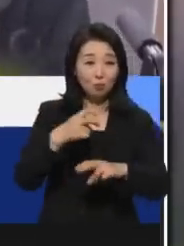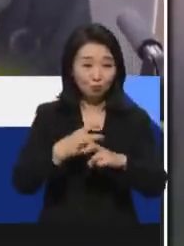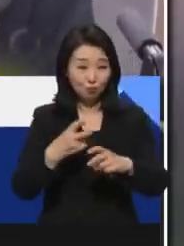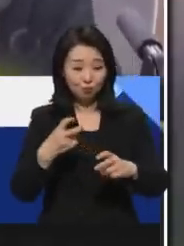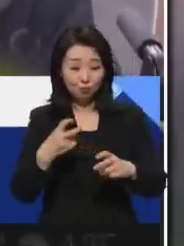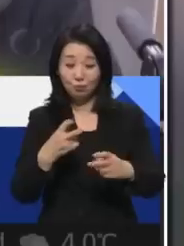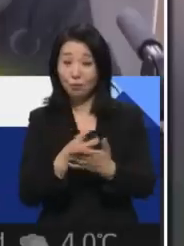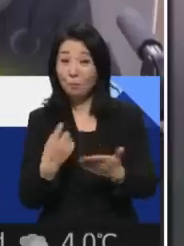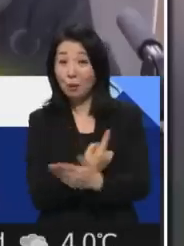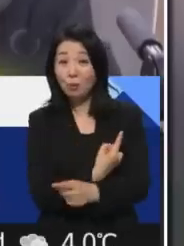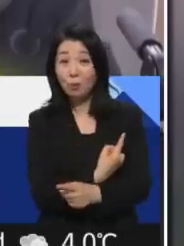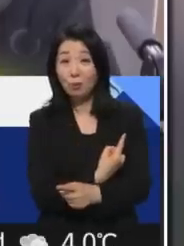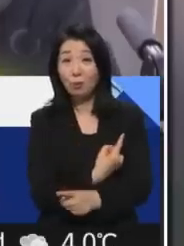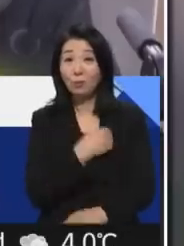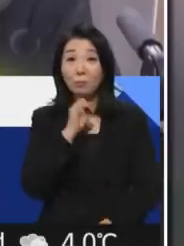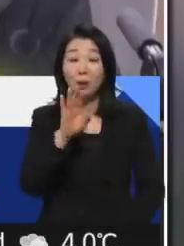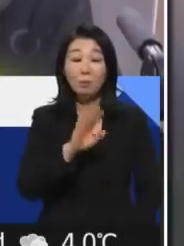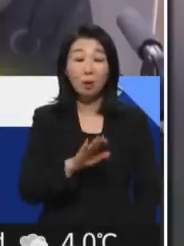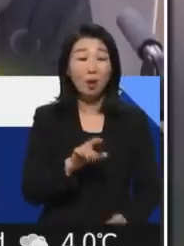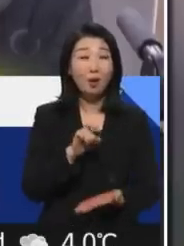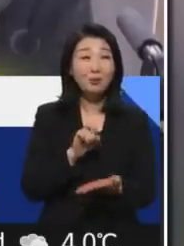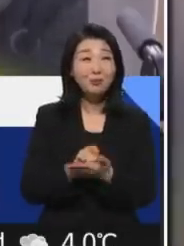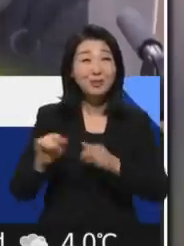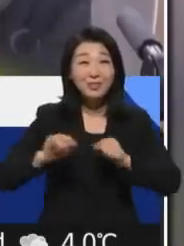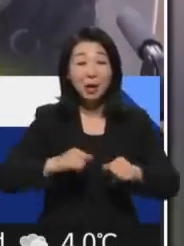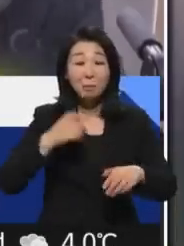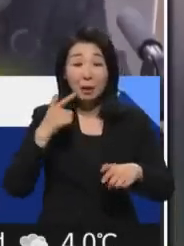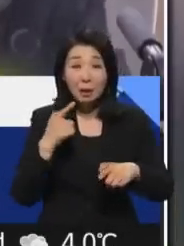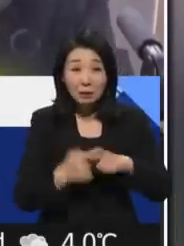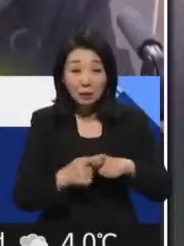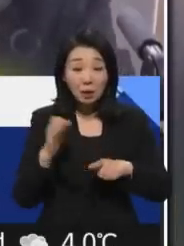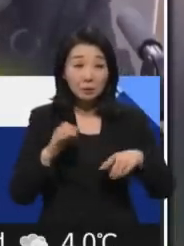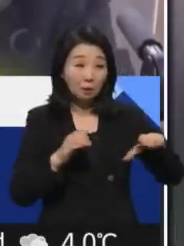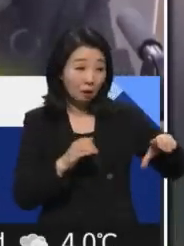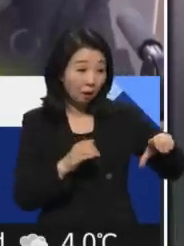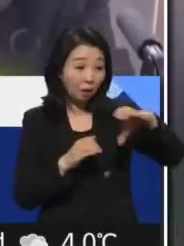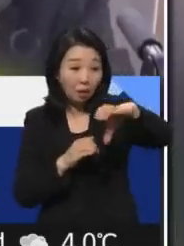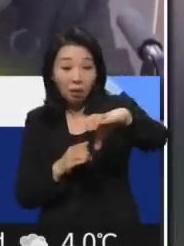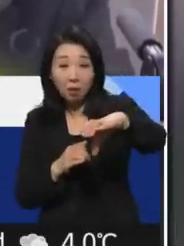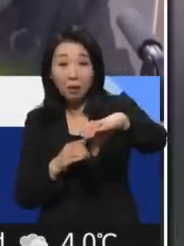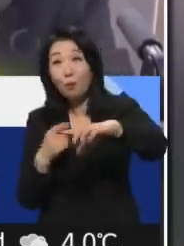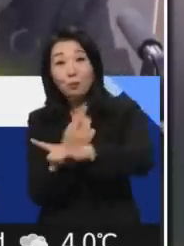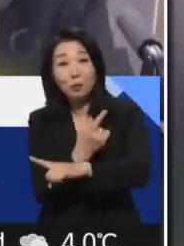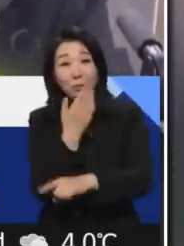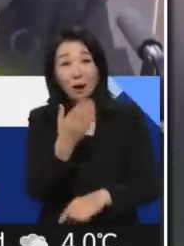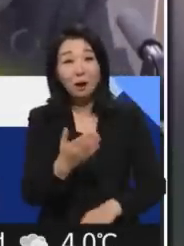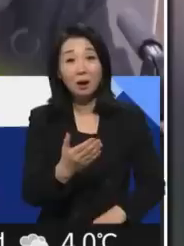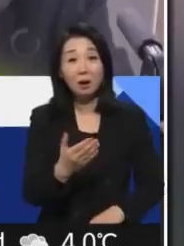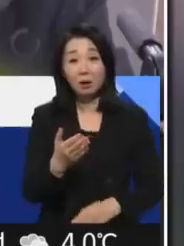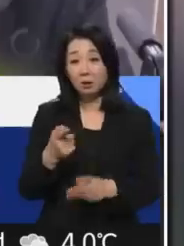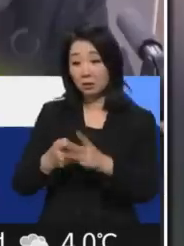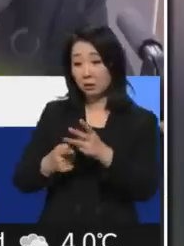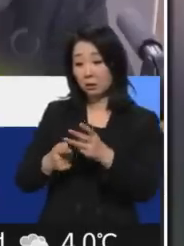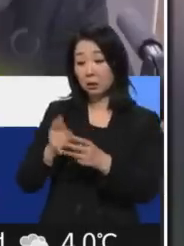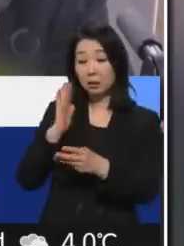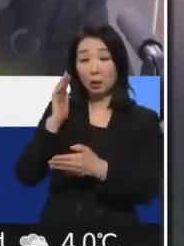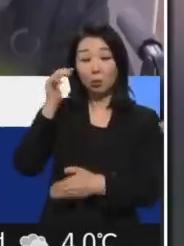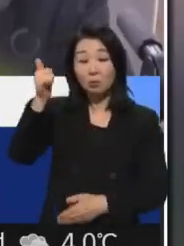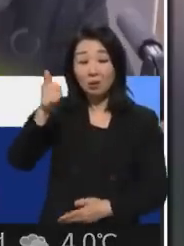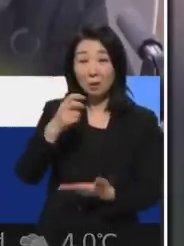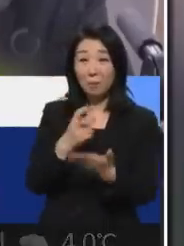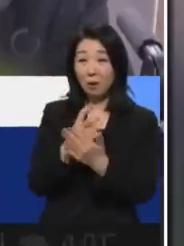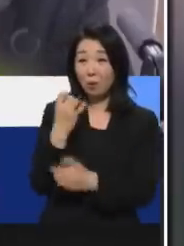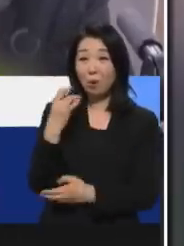아, 좀 뭐 제가 그런 말 했습니다만 축구 한참 하다가 그냥 골대 옮기고 이런 게 이게 정말 대통령께서 말씀하시는 법과